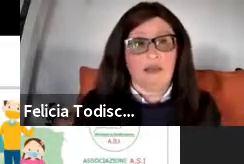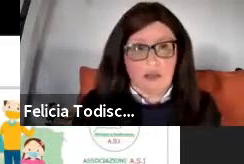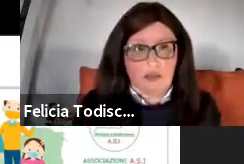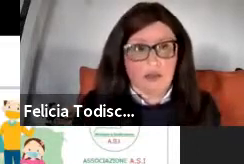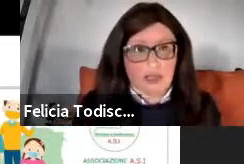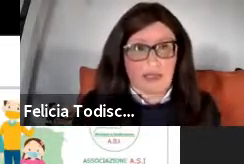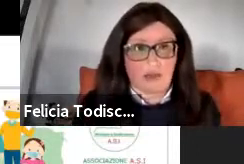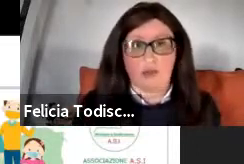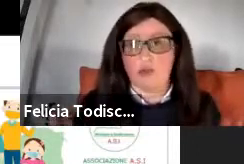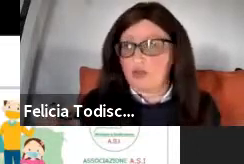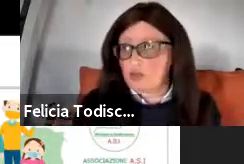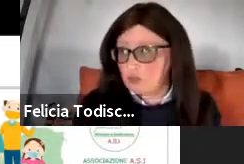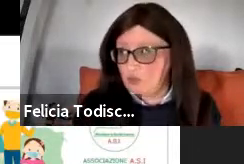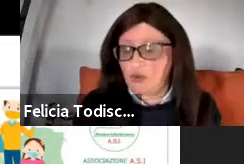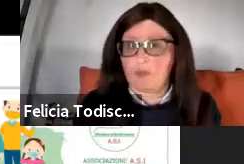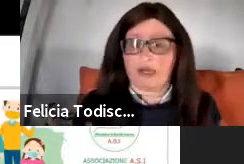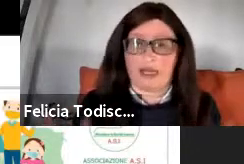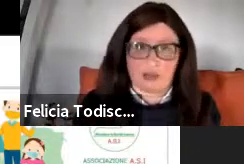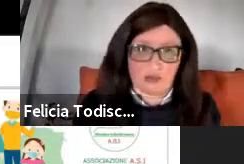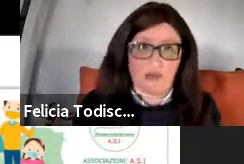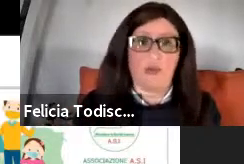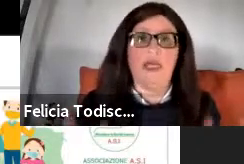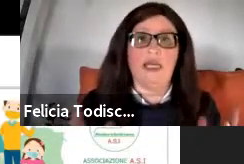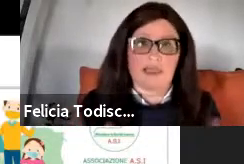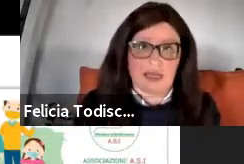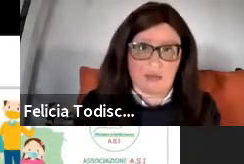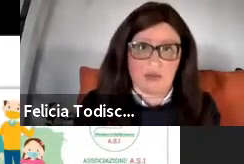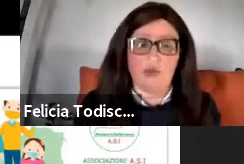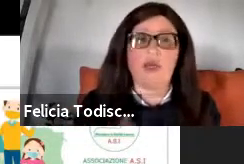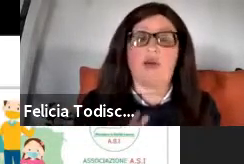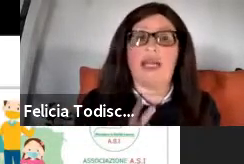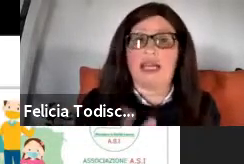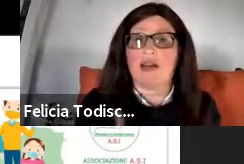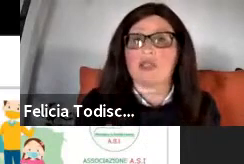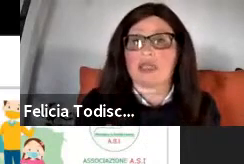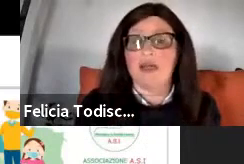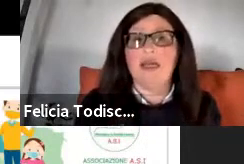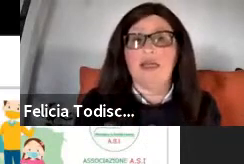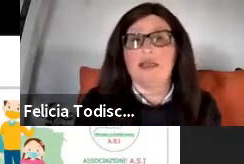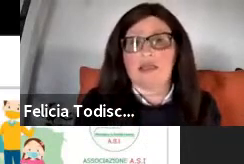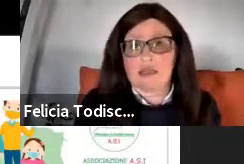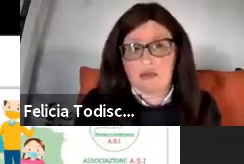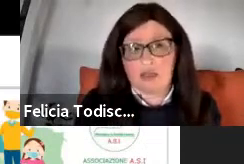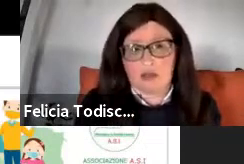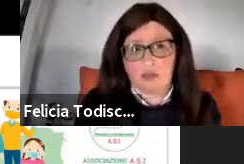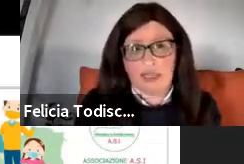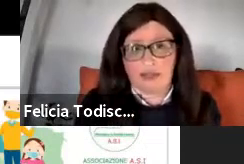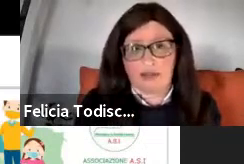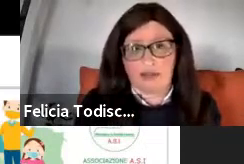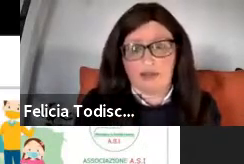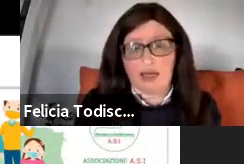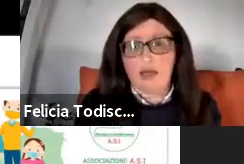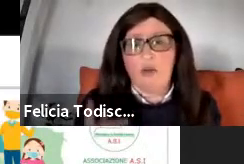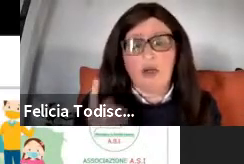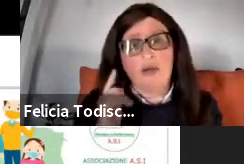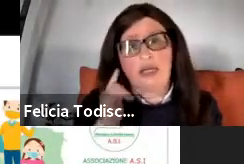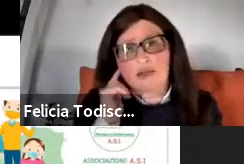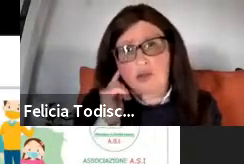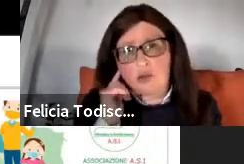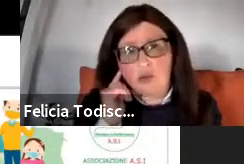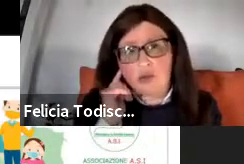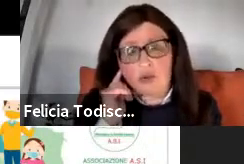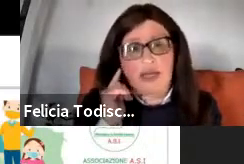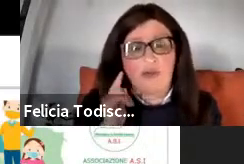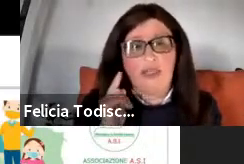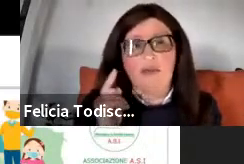degli elementi di contesto, dove sono, perché sono qui, chi siamo noi due, qual è la nostra intenzione comunicativa, quello